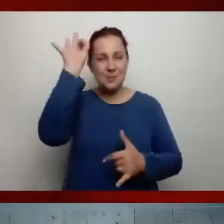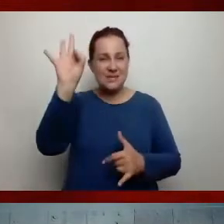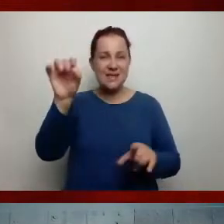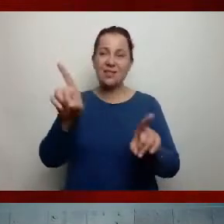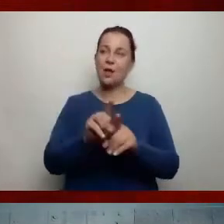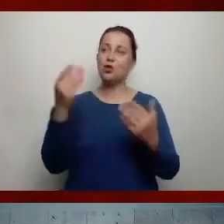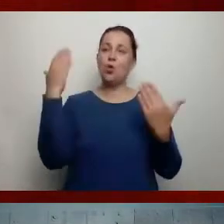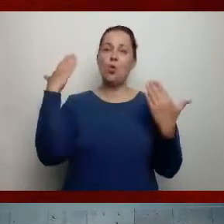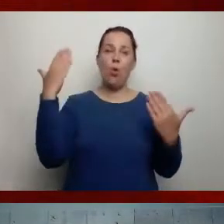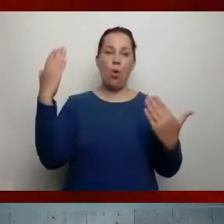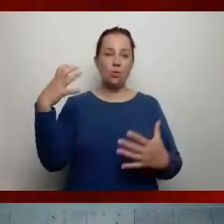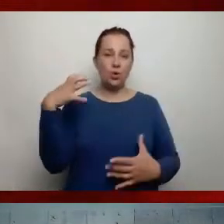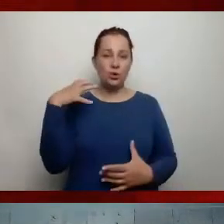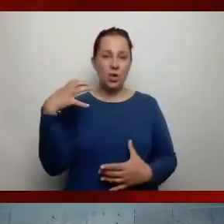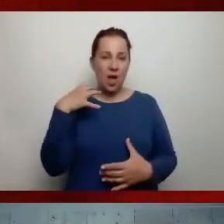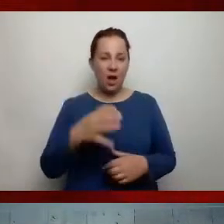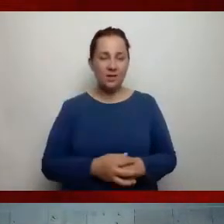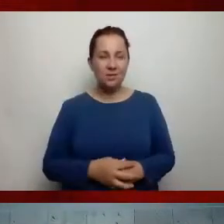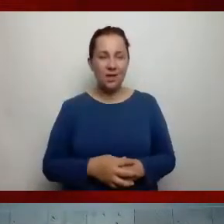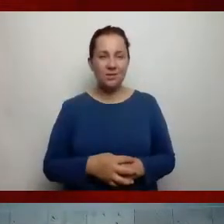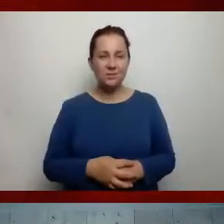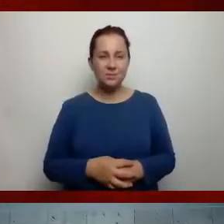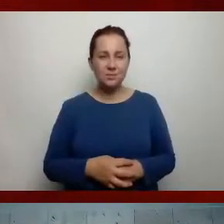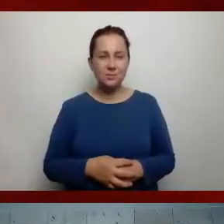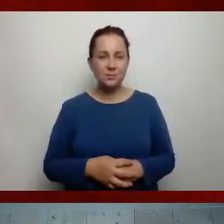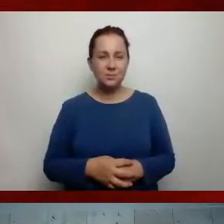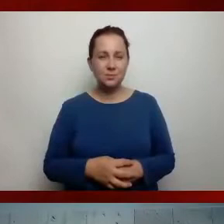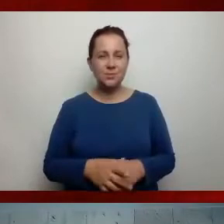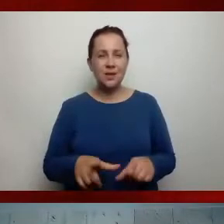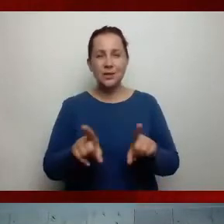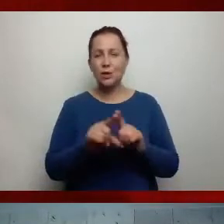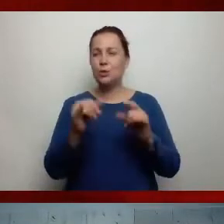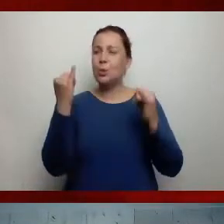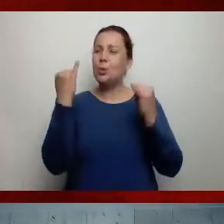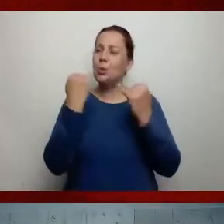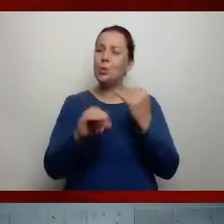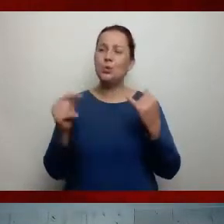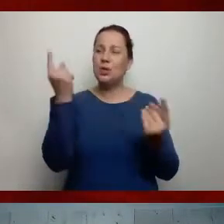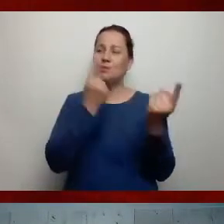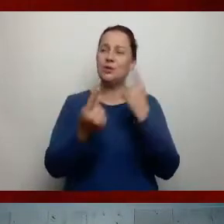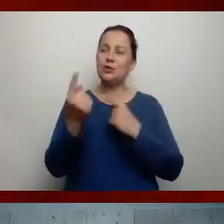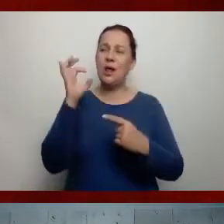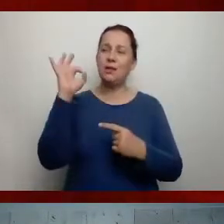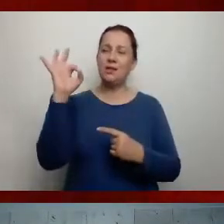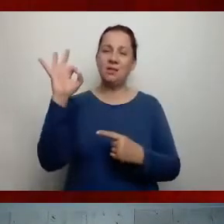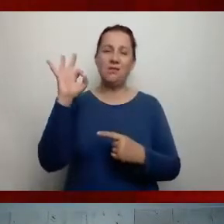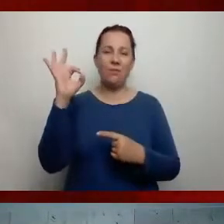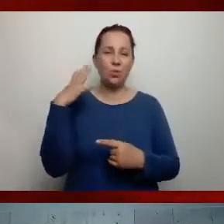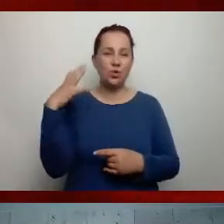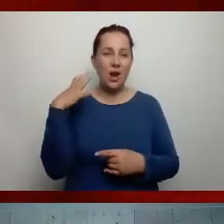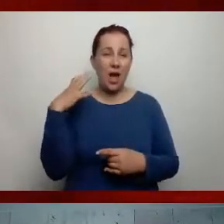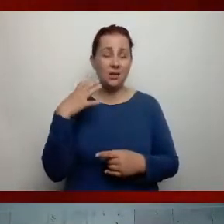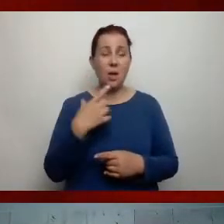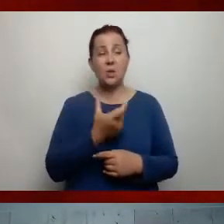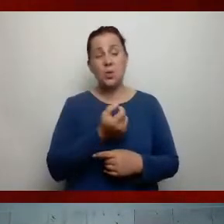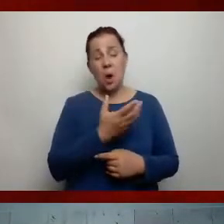szlachecki, różne arystokratyczne przesądy. I on też się tam jakoś do tego poczuwał, no żeby dostać